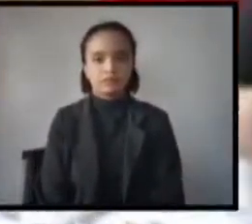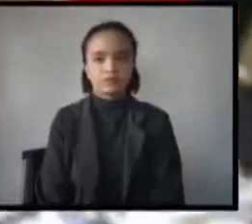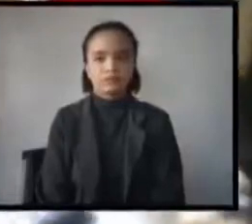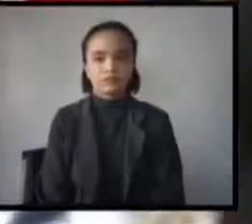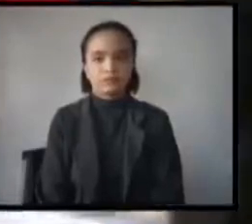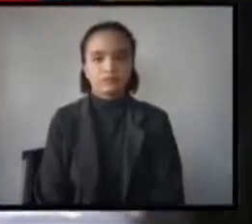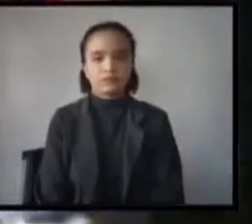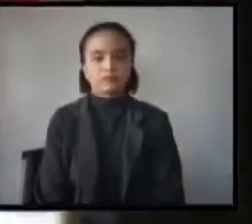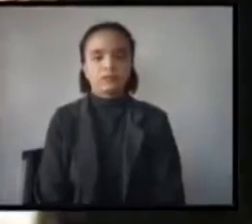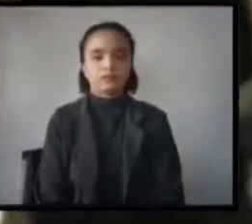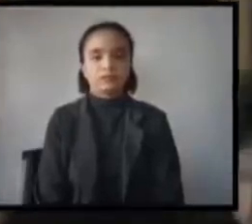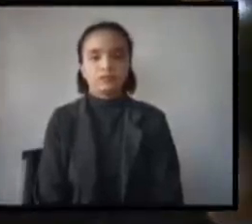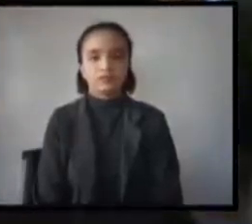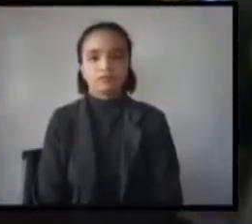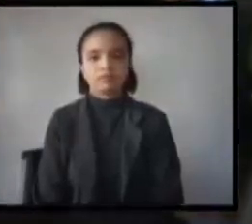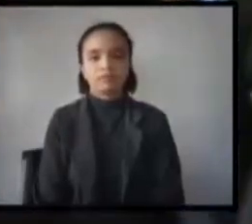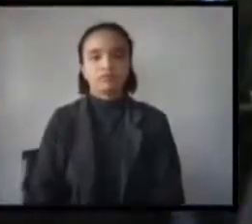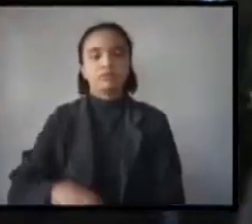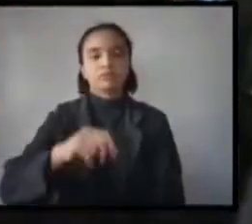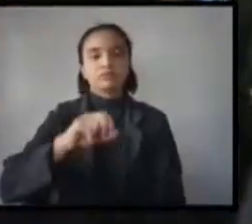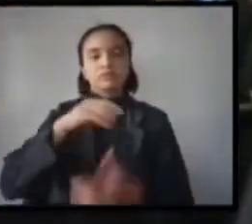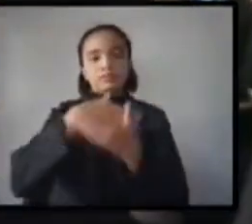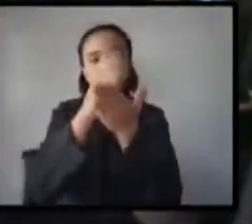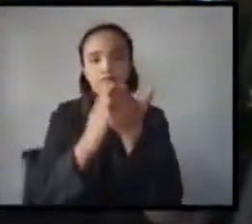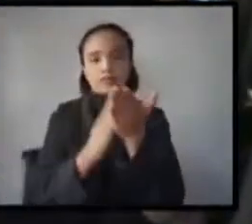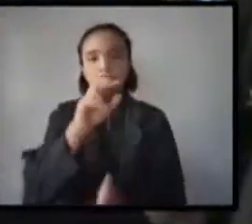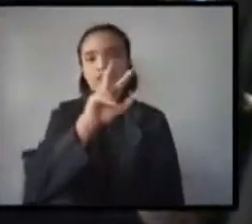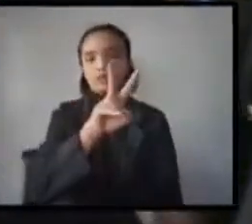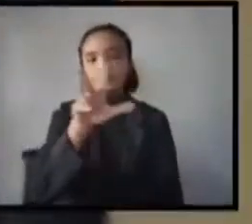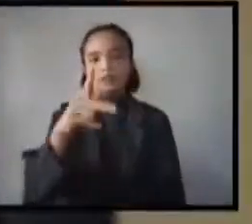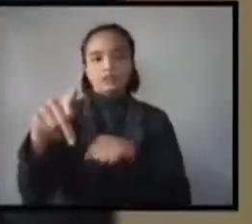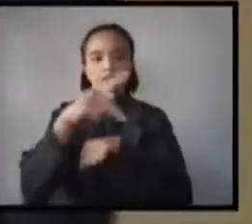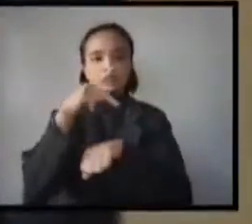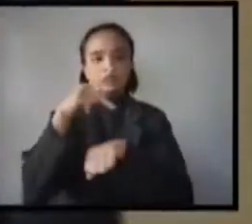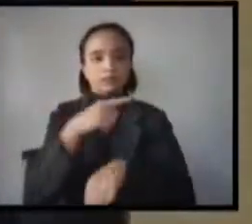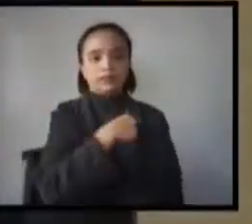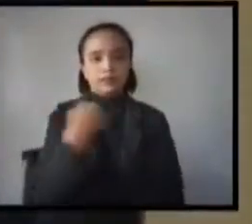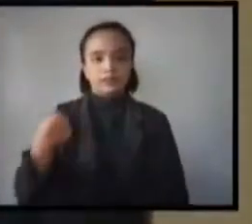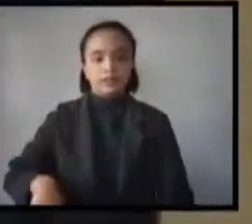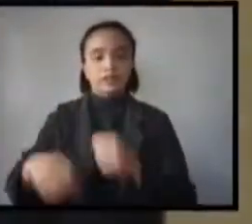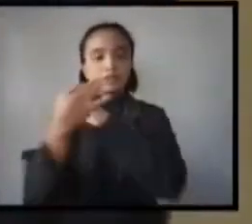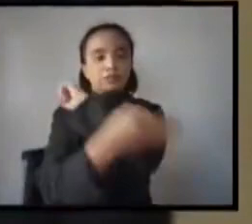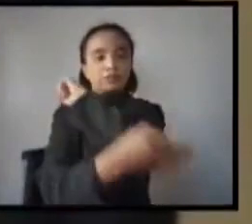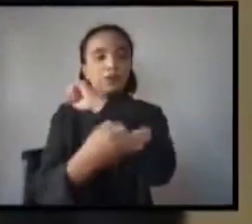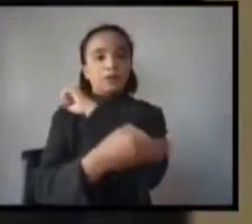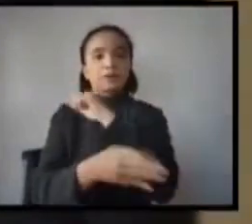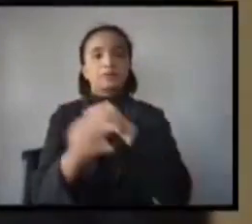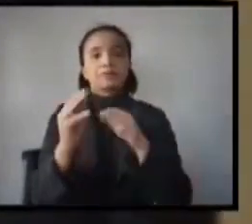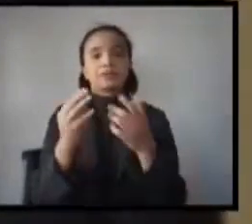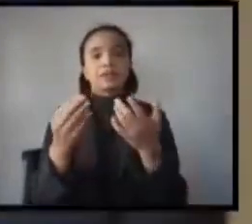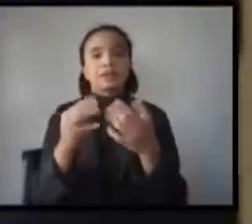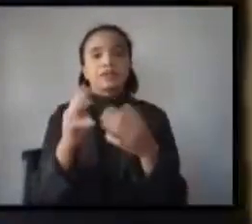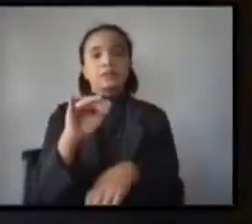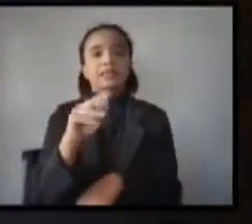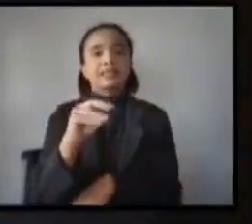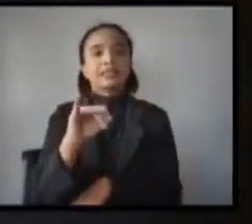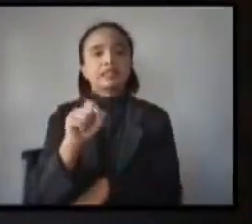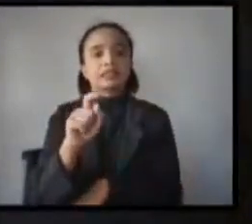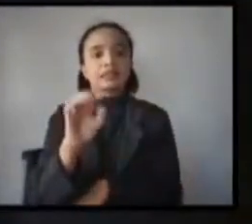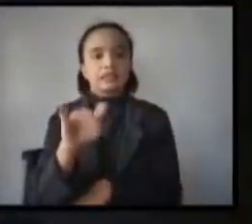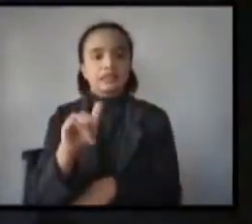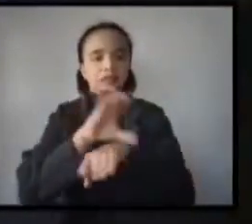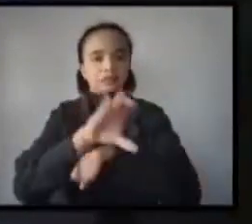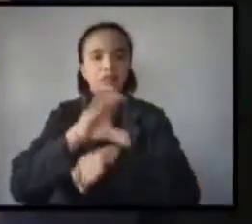Nagsimula na ang Ika-23 Philippines-China Foreign Ministry Consultation sa Maynila. Ito ang kauna-unahang pisikal na